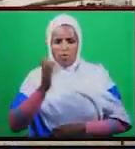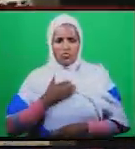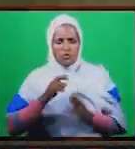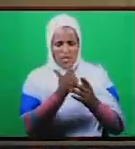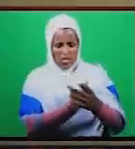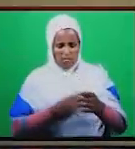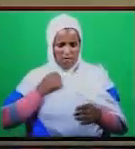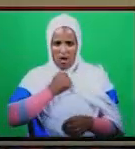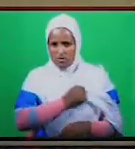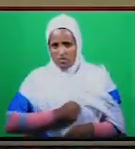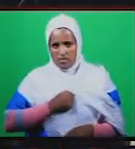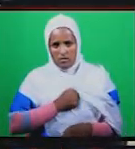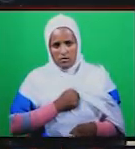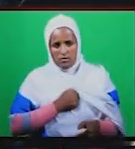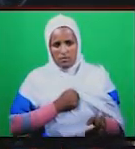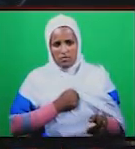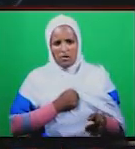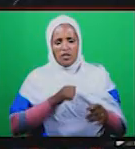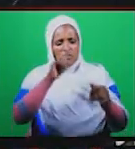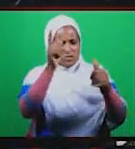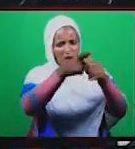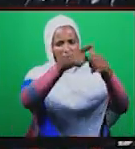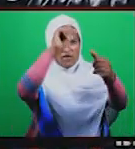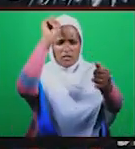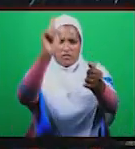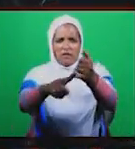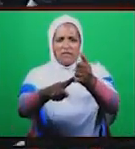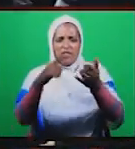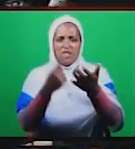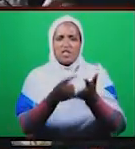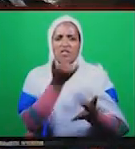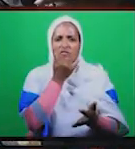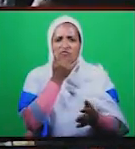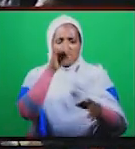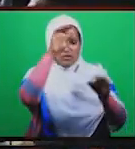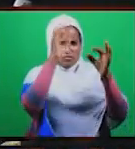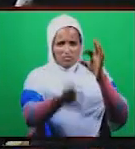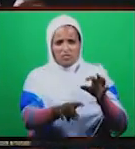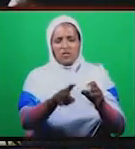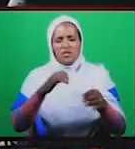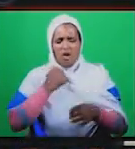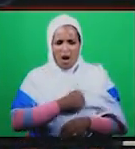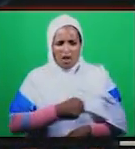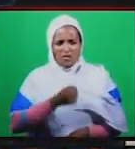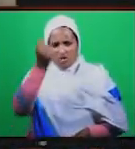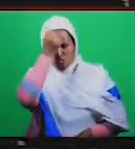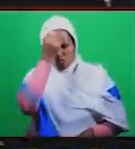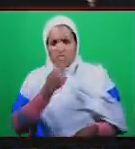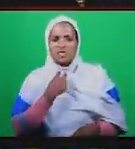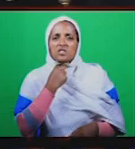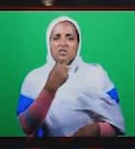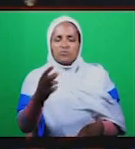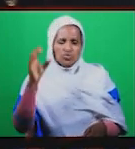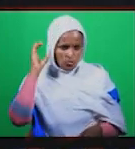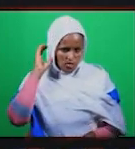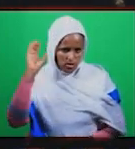አባቶችንም እጅግ አሳዝኗል ከጫፍ እስከ ጫፍ ይህን ጥፋት ለማውገዝ የቁጣ የሐዘንና የቁጭት